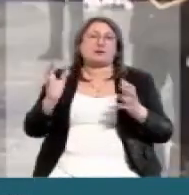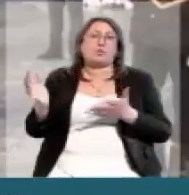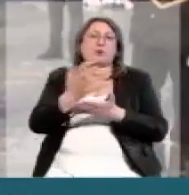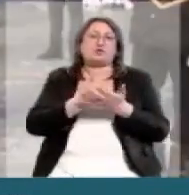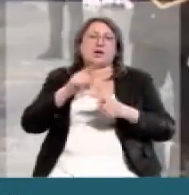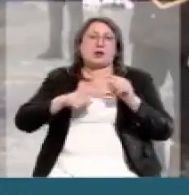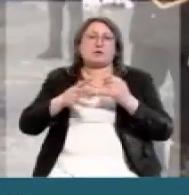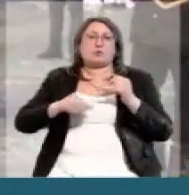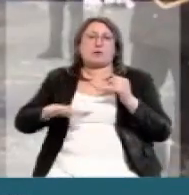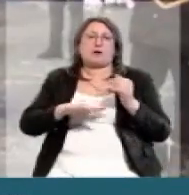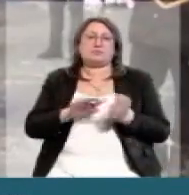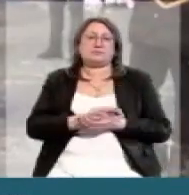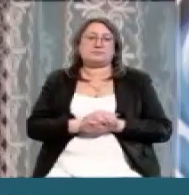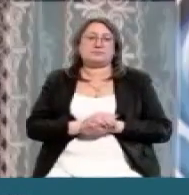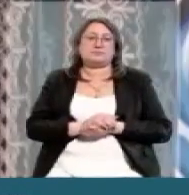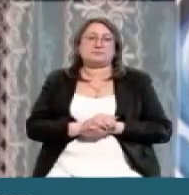урожай родному краю.